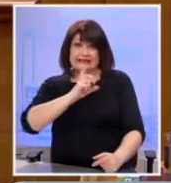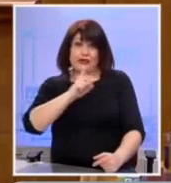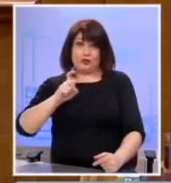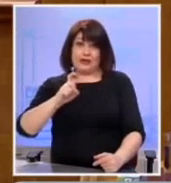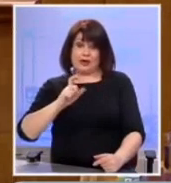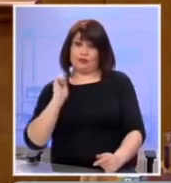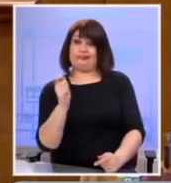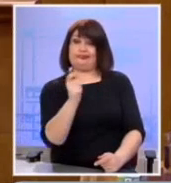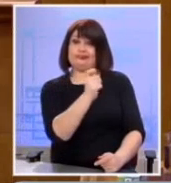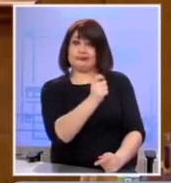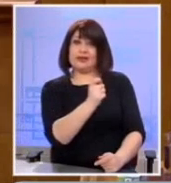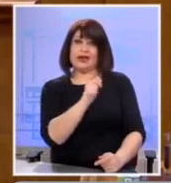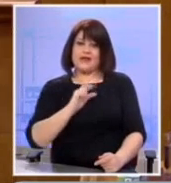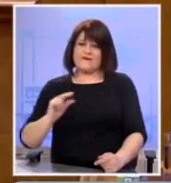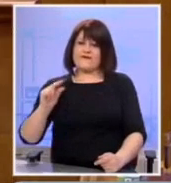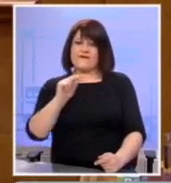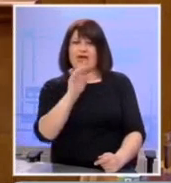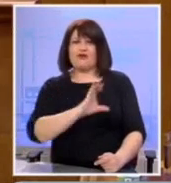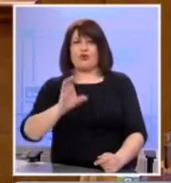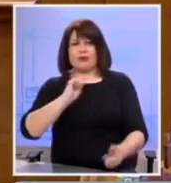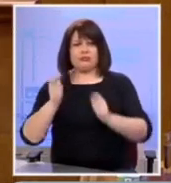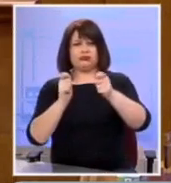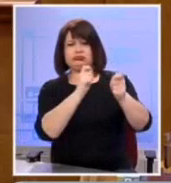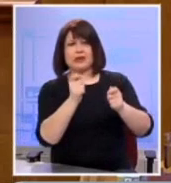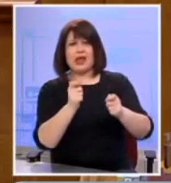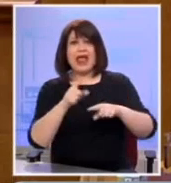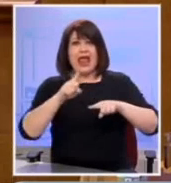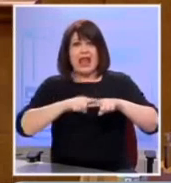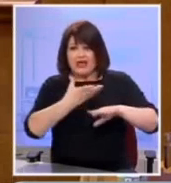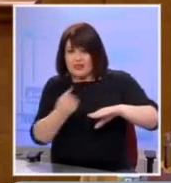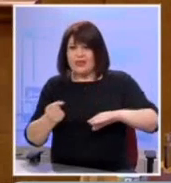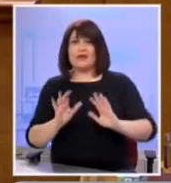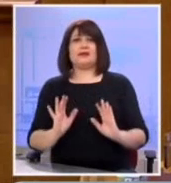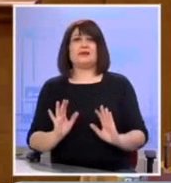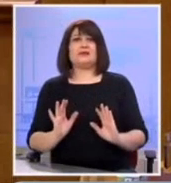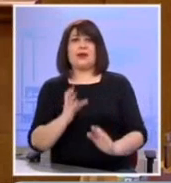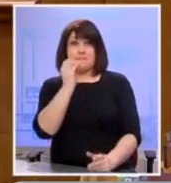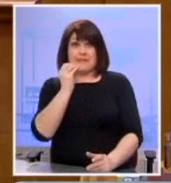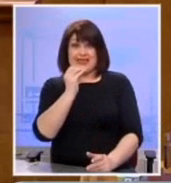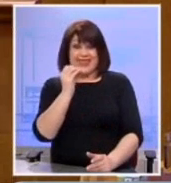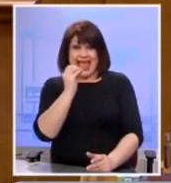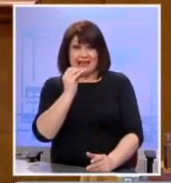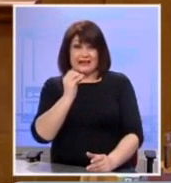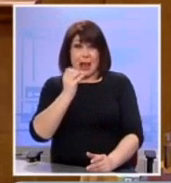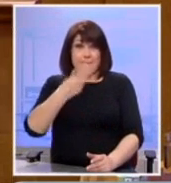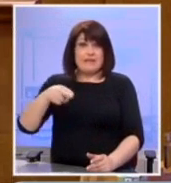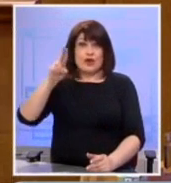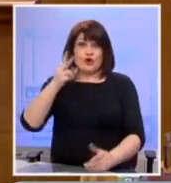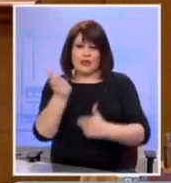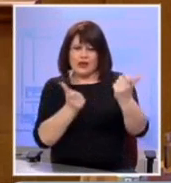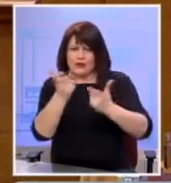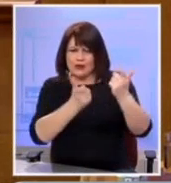οποίο μοιράζονται ισοπόσως οι χώρες οι οποίες παίρνουν, δανείζονται με μηδενικό επιτόκιο, με μηδενικό επιτόκιο.